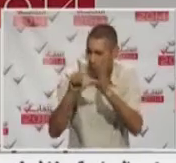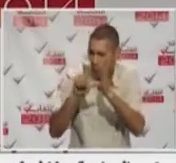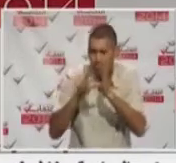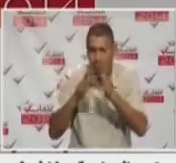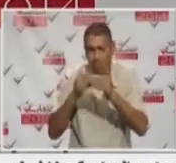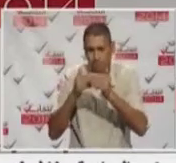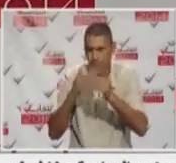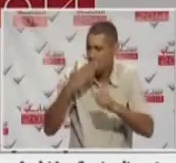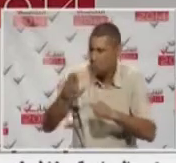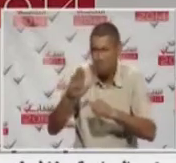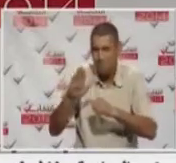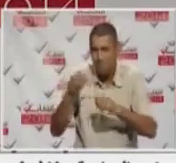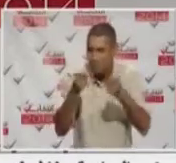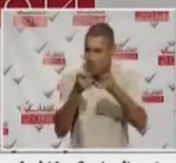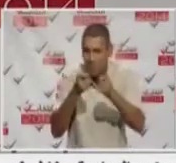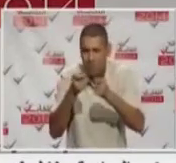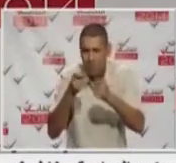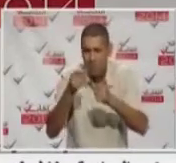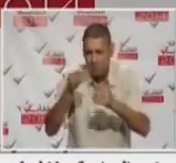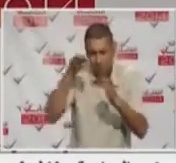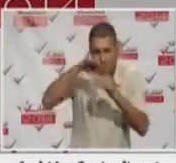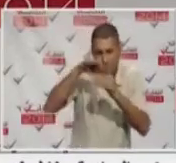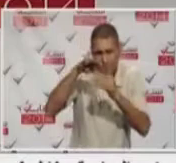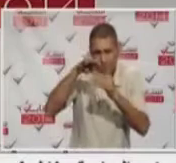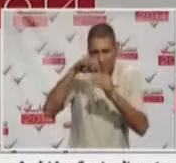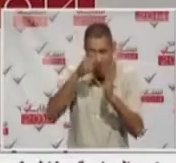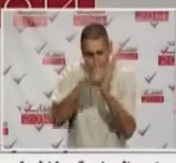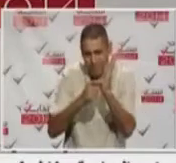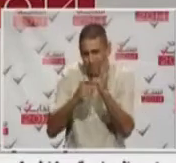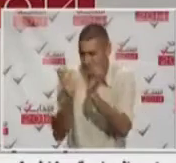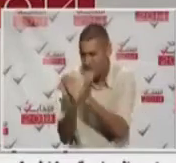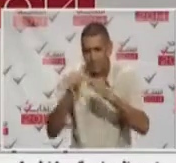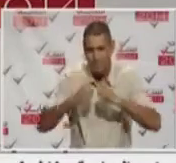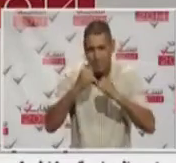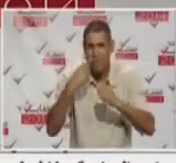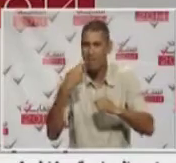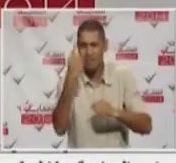التسيير. فلنبادر معا لتونس وصوتوا لقائمة حزب المبادرة، قائمة نابل واحد.